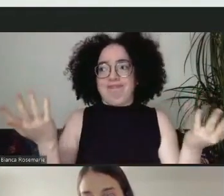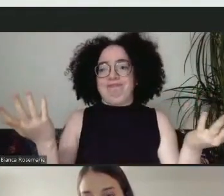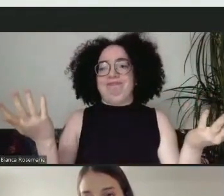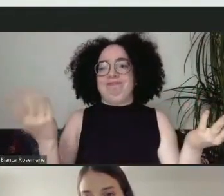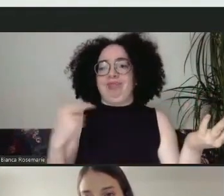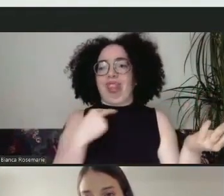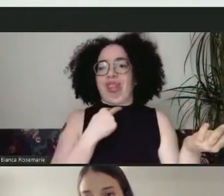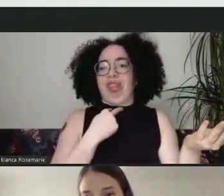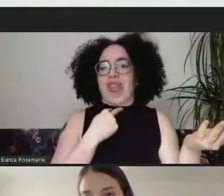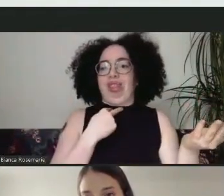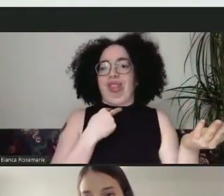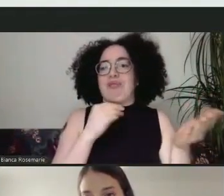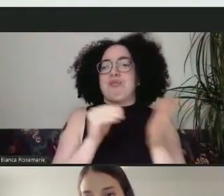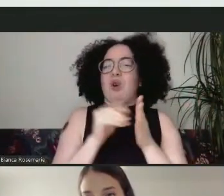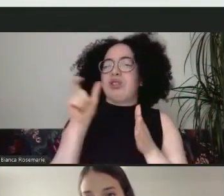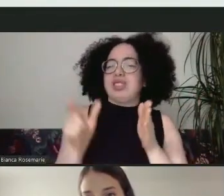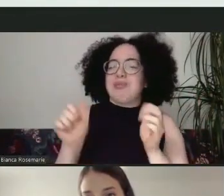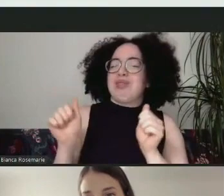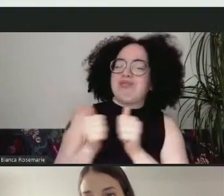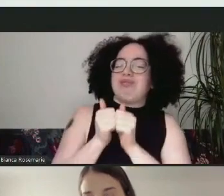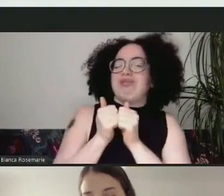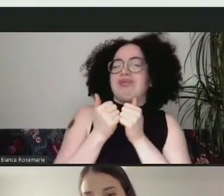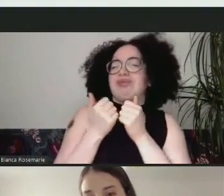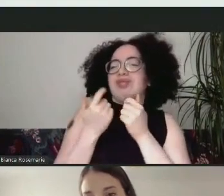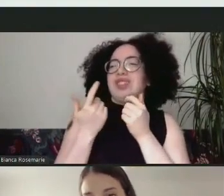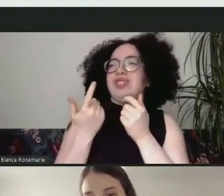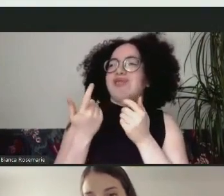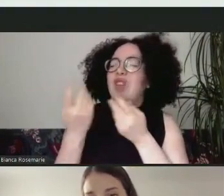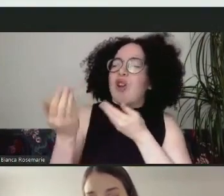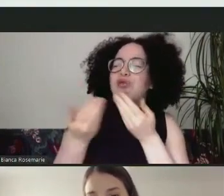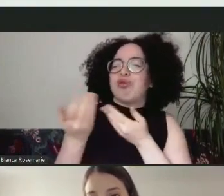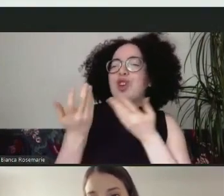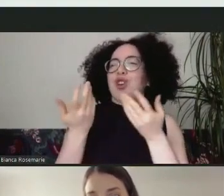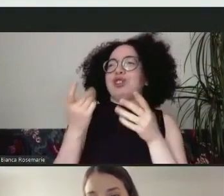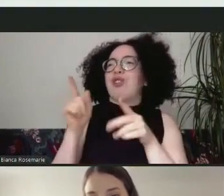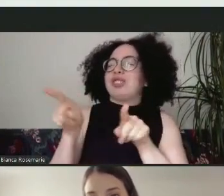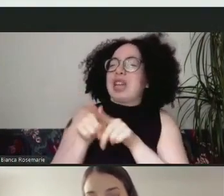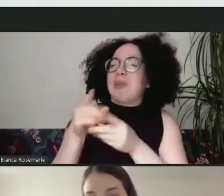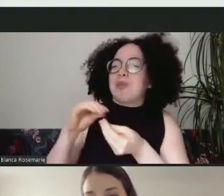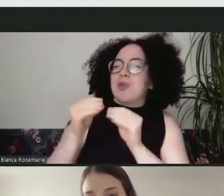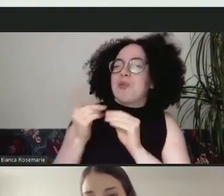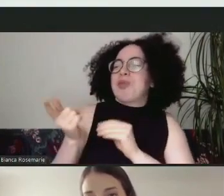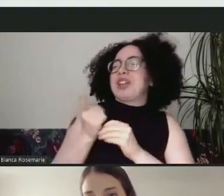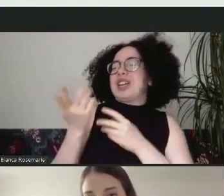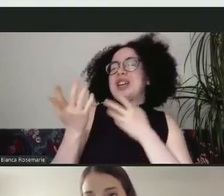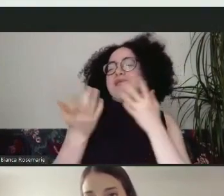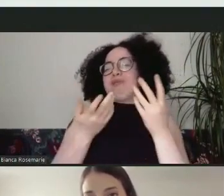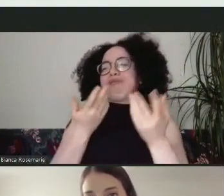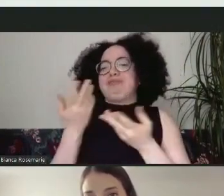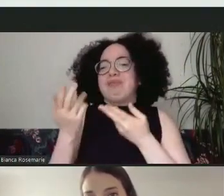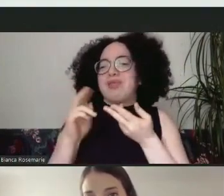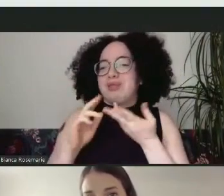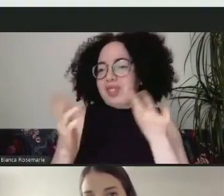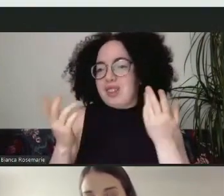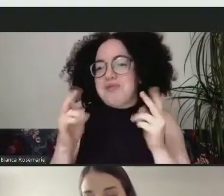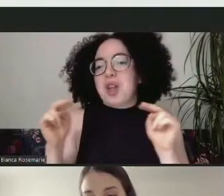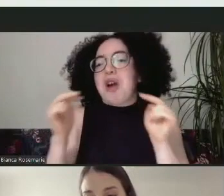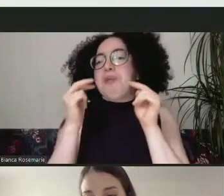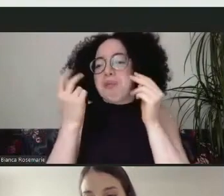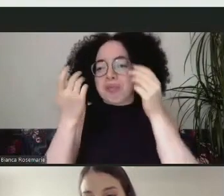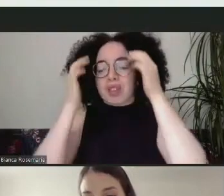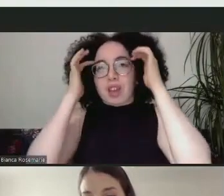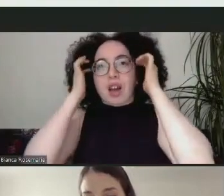finden und die war aber dann schon aufgelassen. Somit hatte ich irgendwie überhaupt niemanden als Ansprechperson, mit dem ich mich austauschen